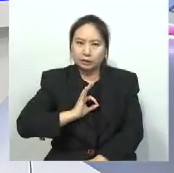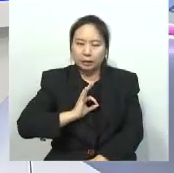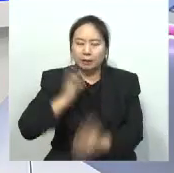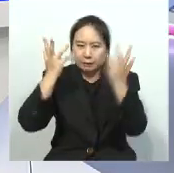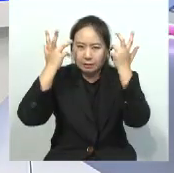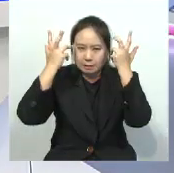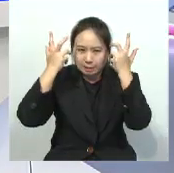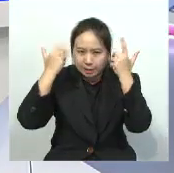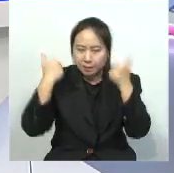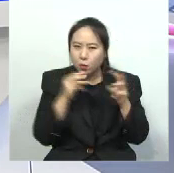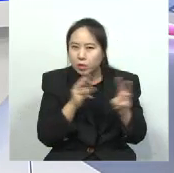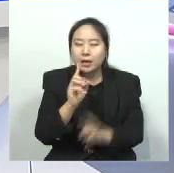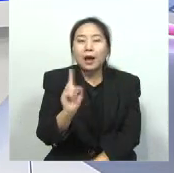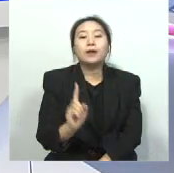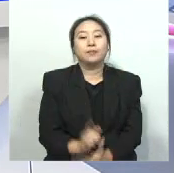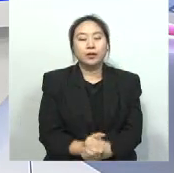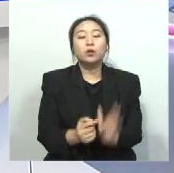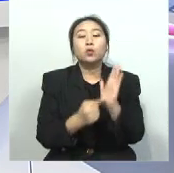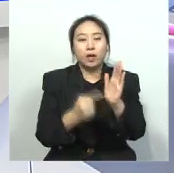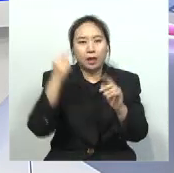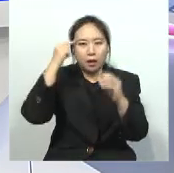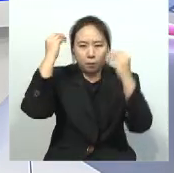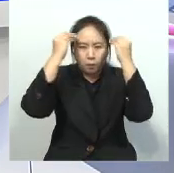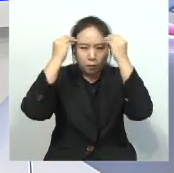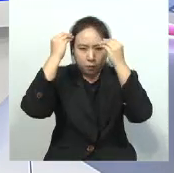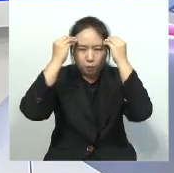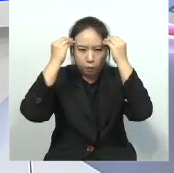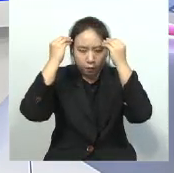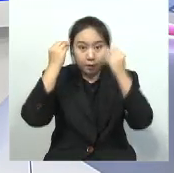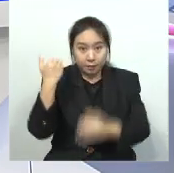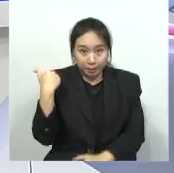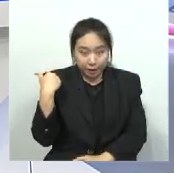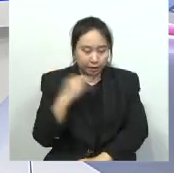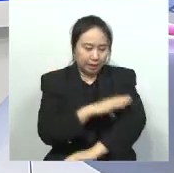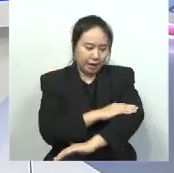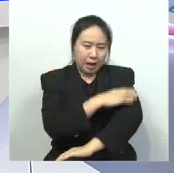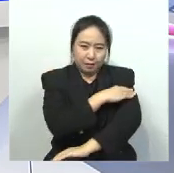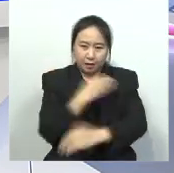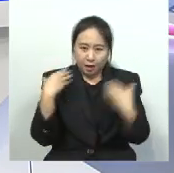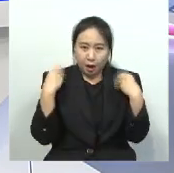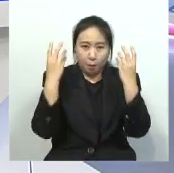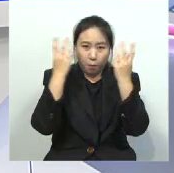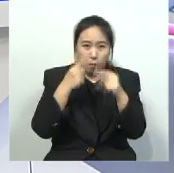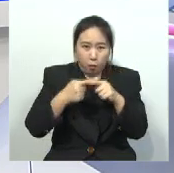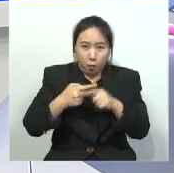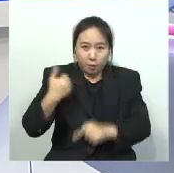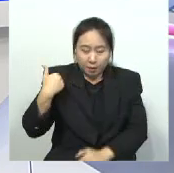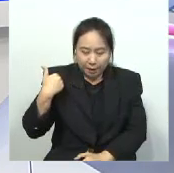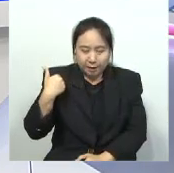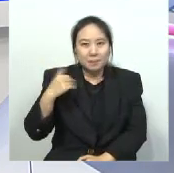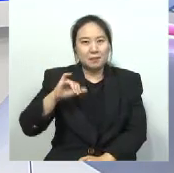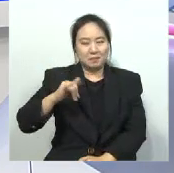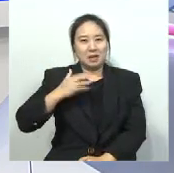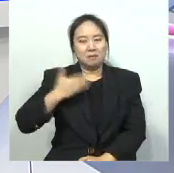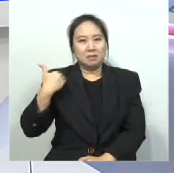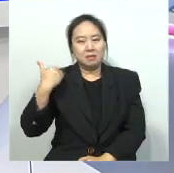นี่ยมีอาการเครียดแล้ว อย่างเช่น อ้าวปวดศีรษะปวดกล้ามเนื้อปวดไหมคะช่วงน ี้ปวดบ้างอาจจะเครียดละนิดนึง อาจจะเครียด